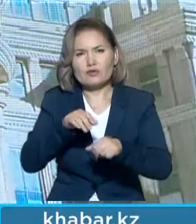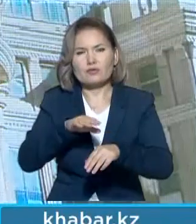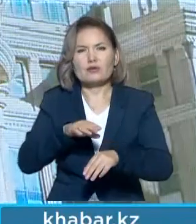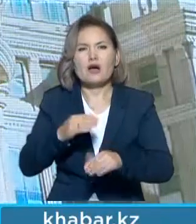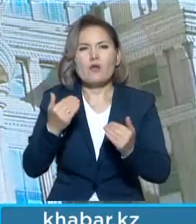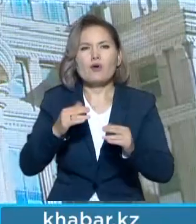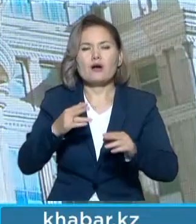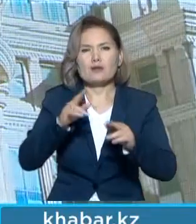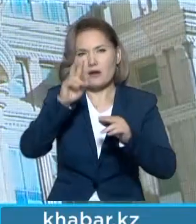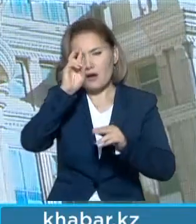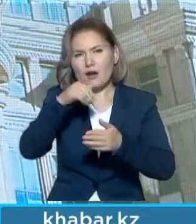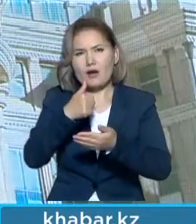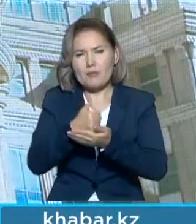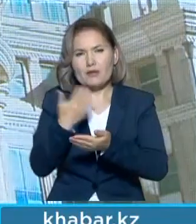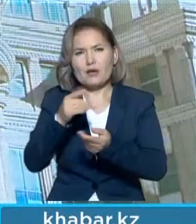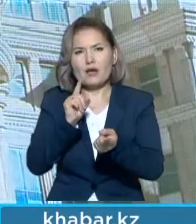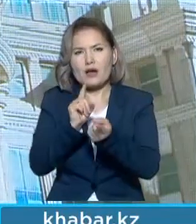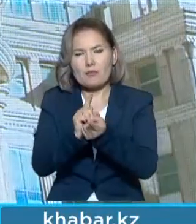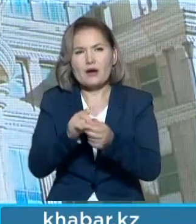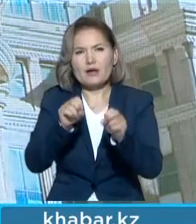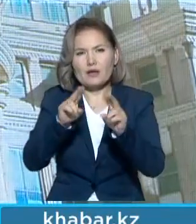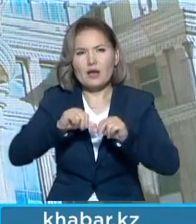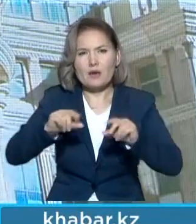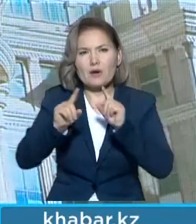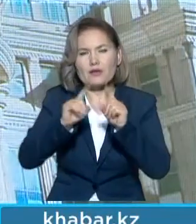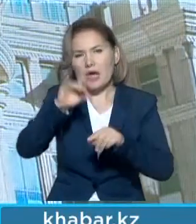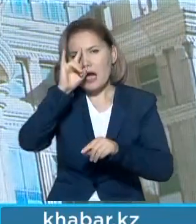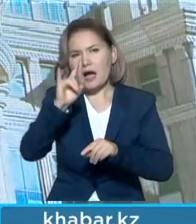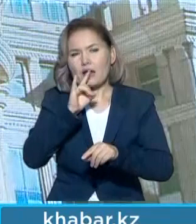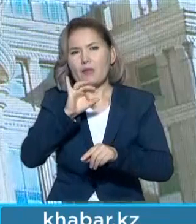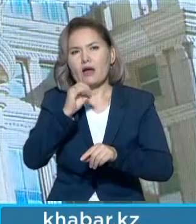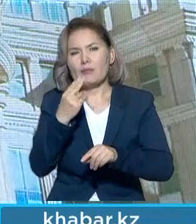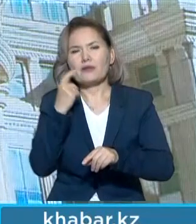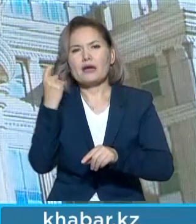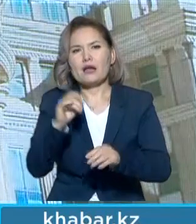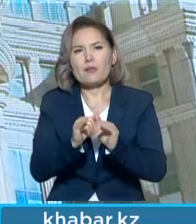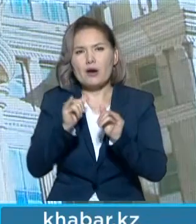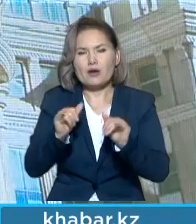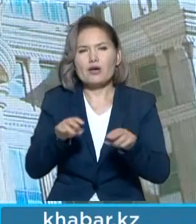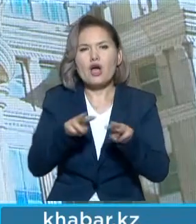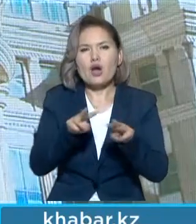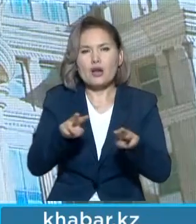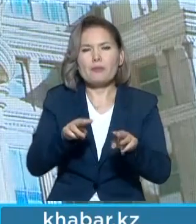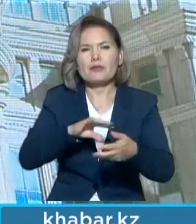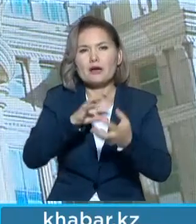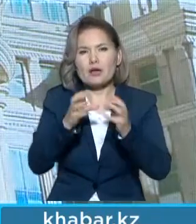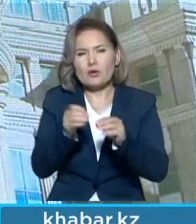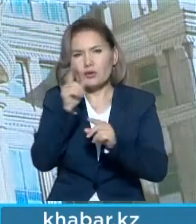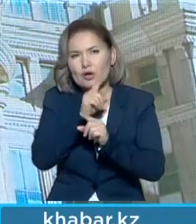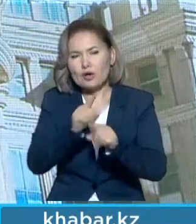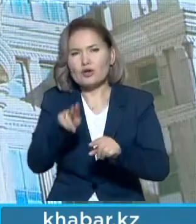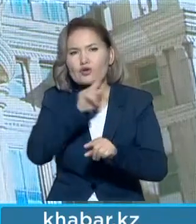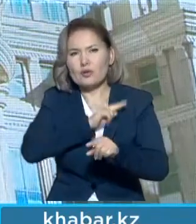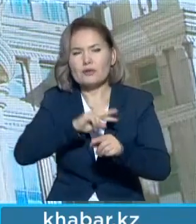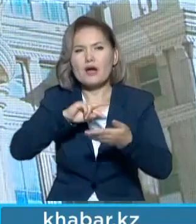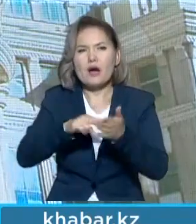Бүгін Ақордада мемлекет басшысының төрағалығымен өткен арнайы кеңесте еліміздің әлеуметтік-экономикалық дамуы және үкіметтің орта мерзімді кезеңге